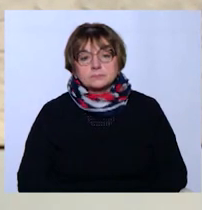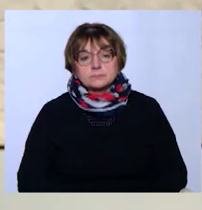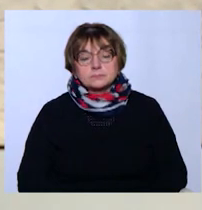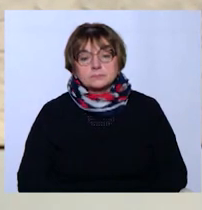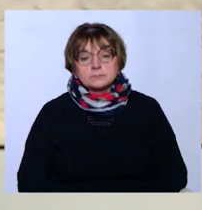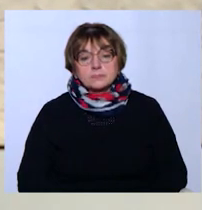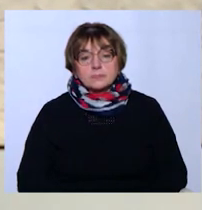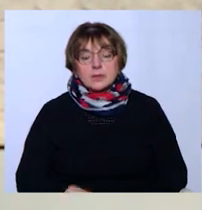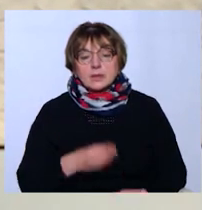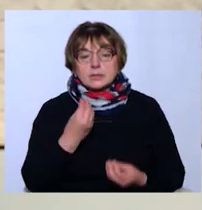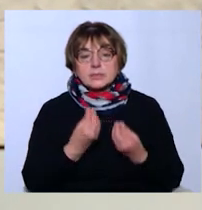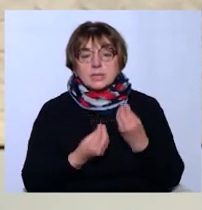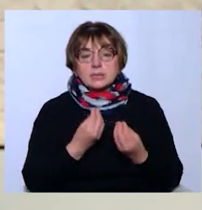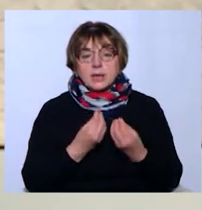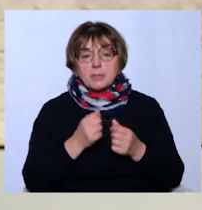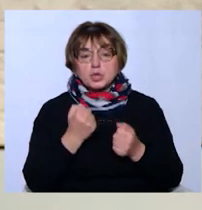სათამაშო მანქანა.